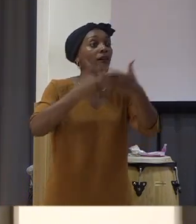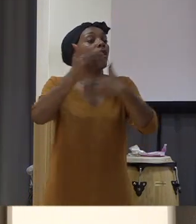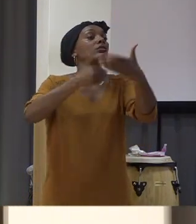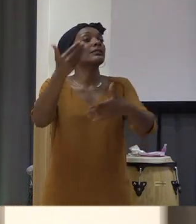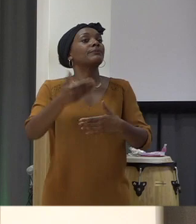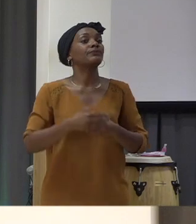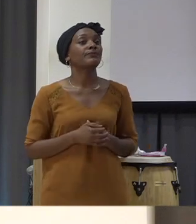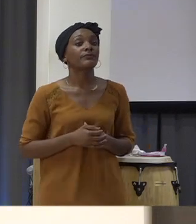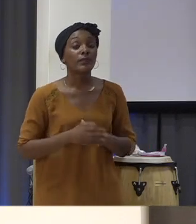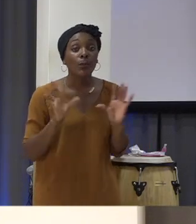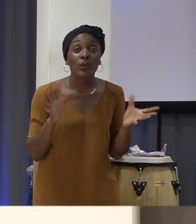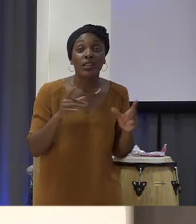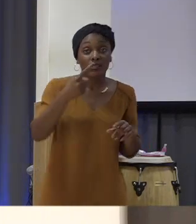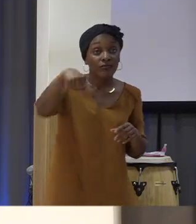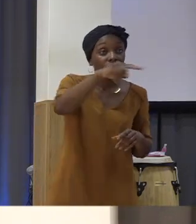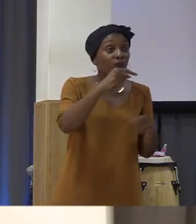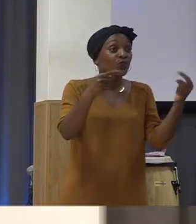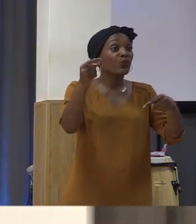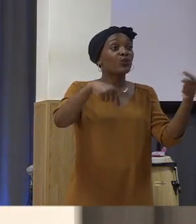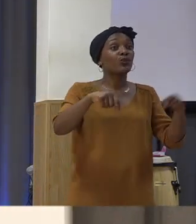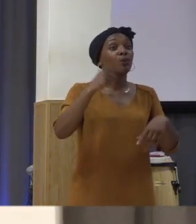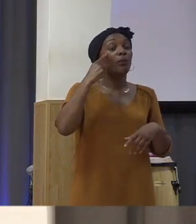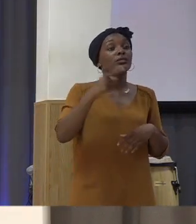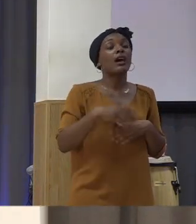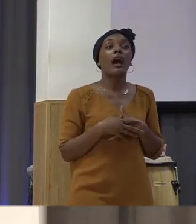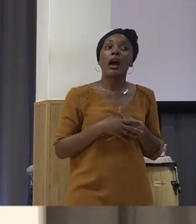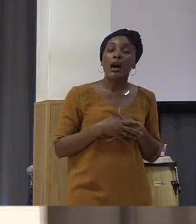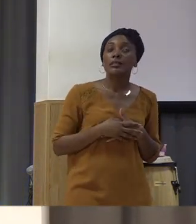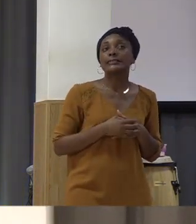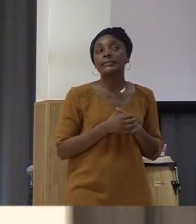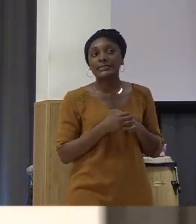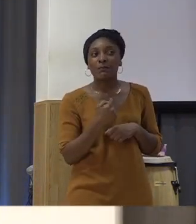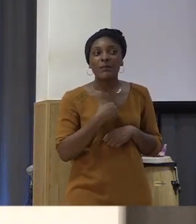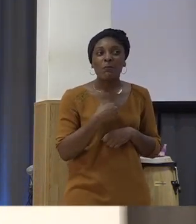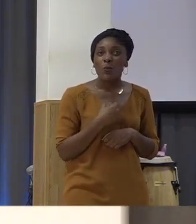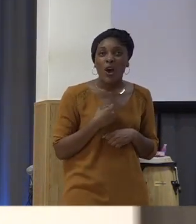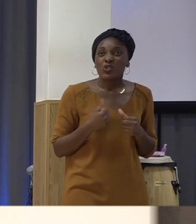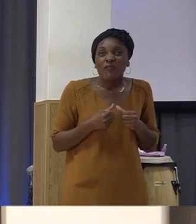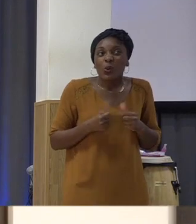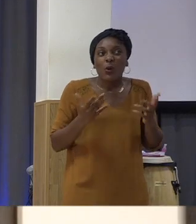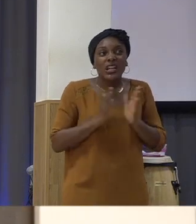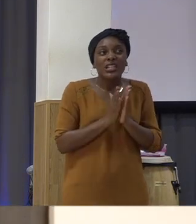que vous êtes là dans l'Église et vous pouvez vous dire, mais moi, qu'est-ce que je peux faire